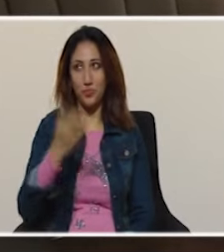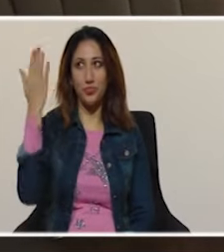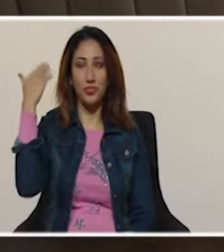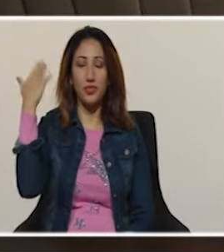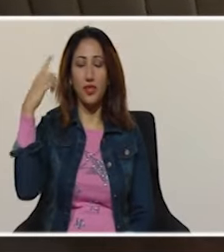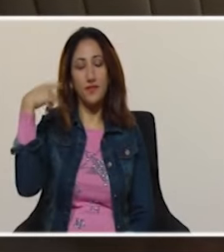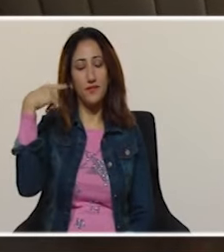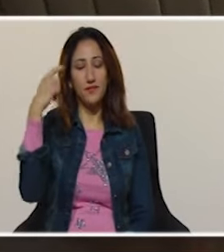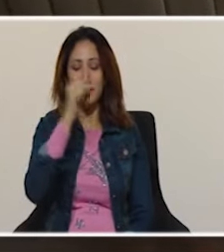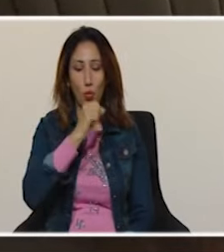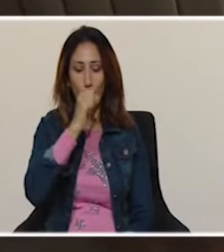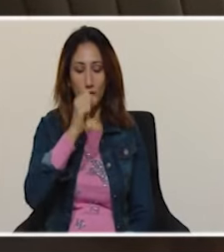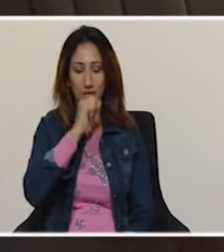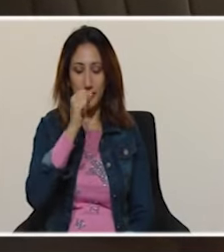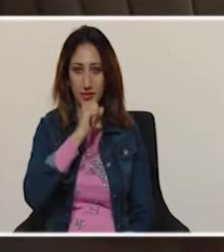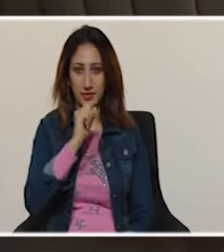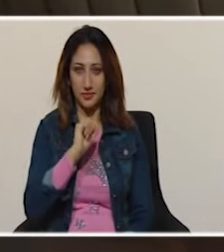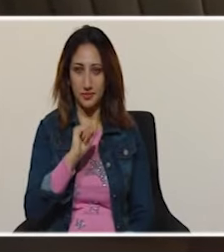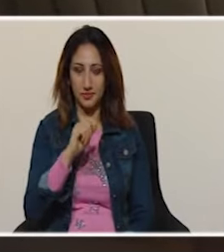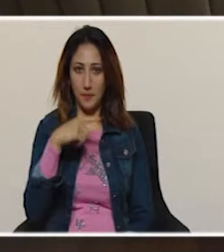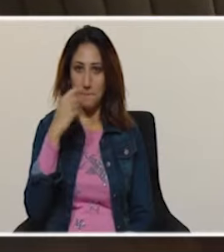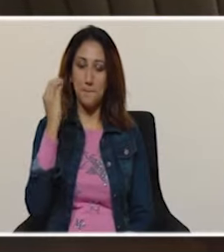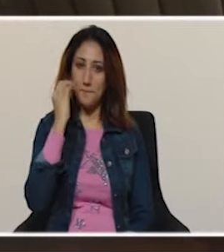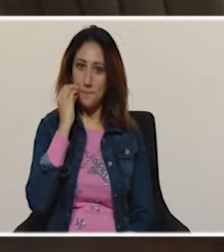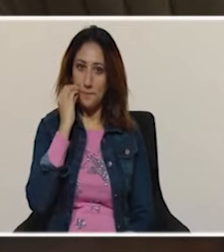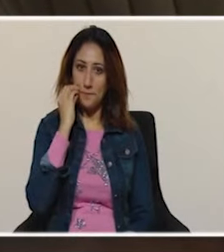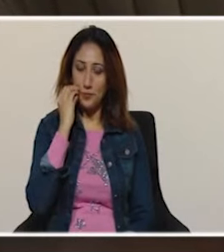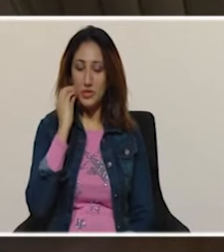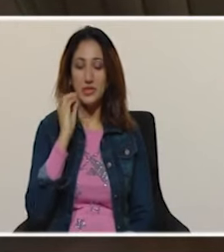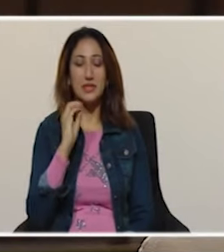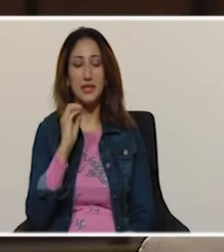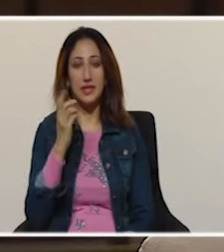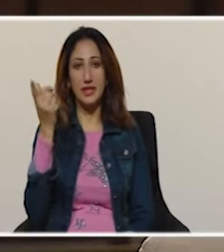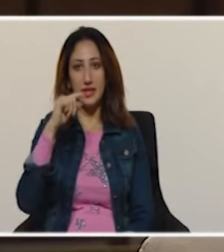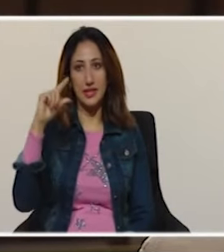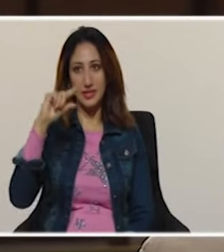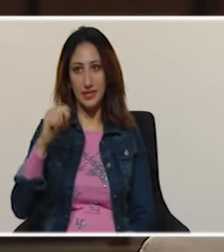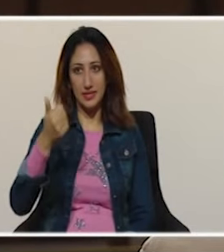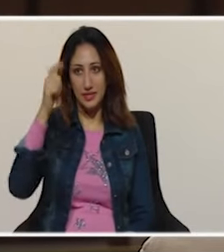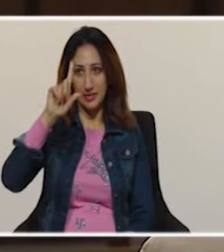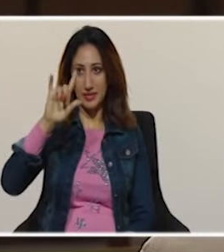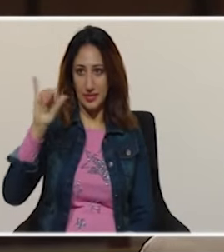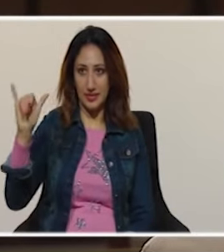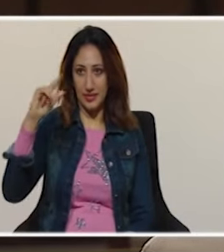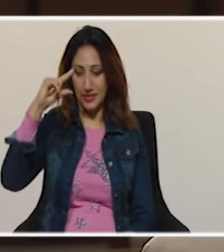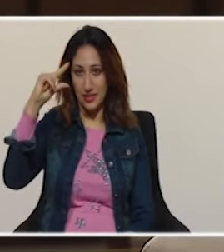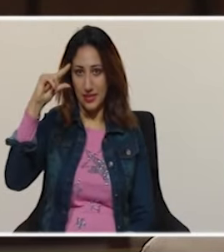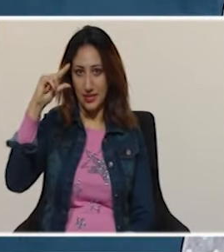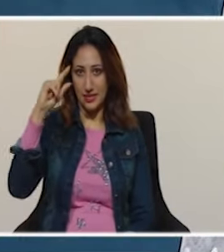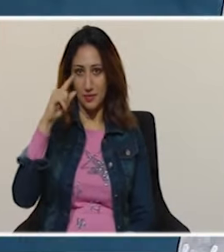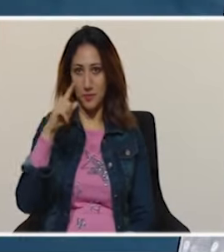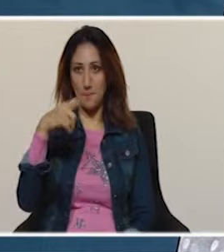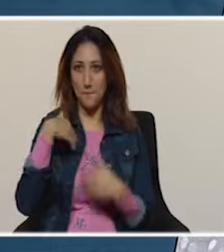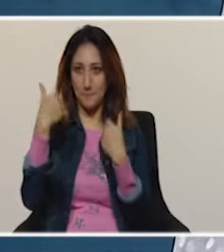يعني. قبلني بشده اغنيه رائعه طبعا لدليدا. طب ممكن قبل ما نشوف دليل اديكي هديه؟